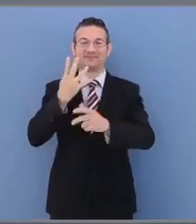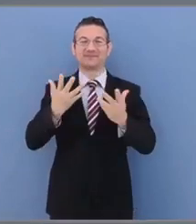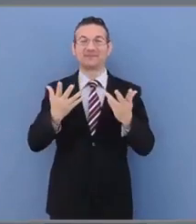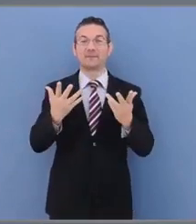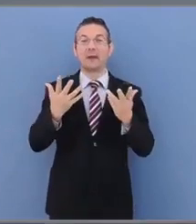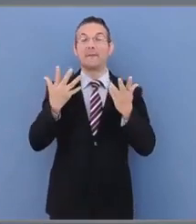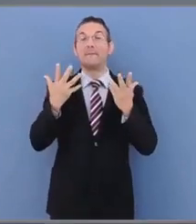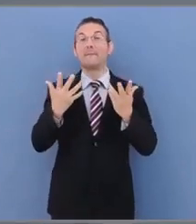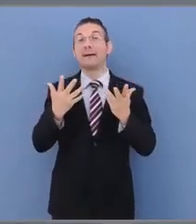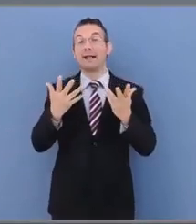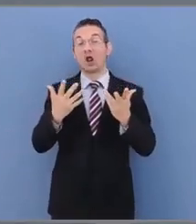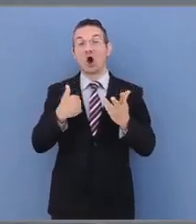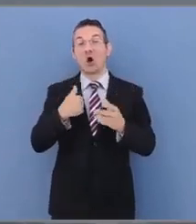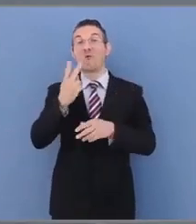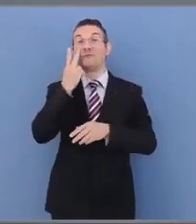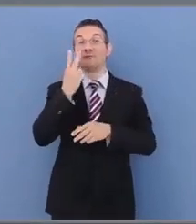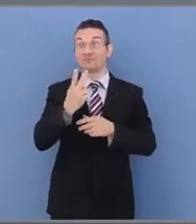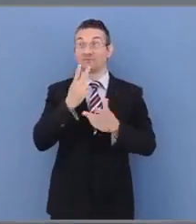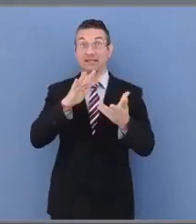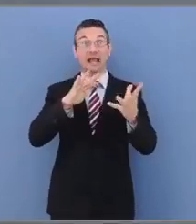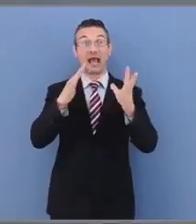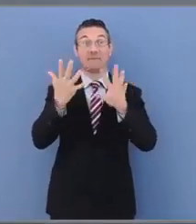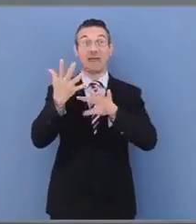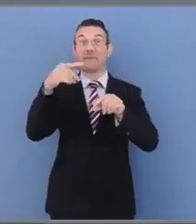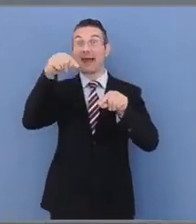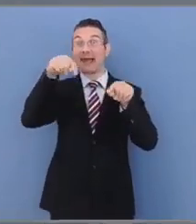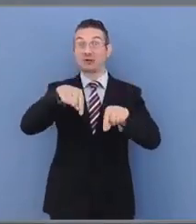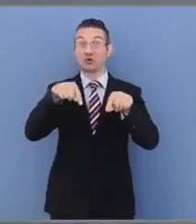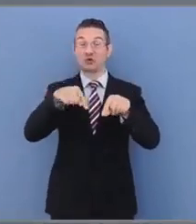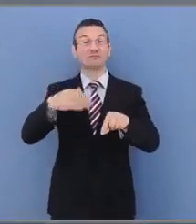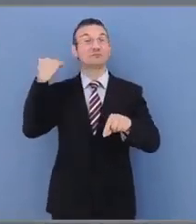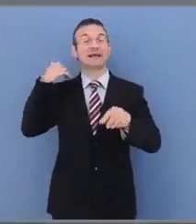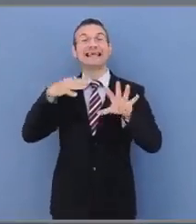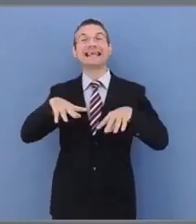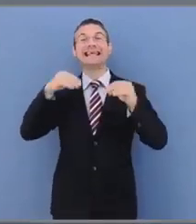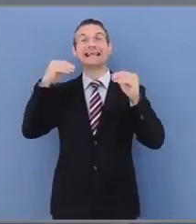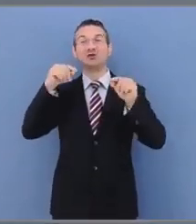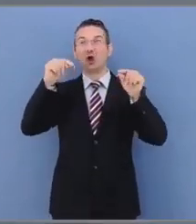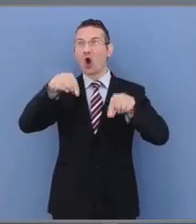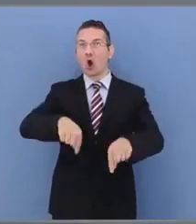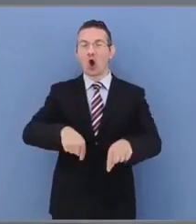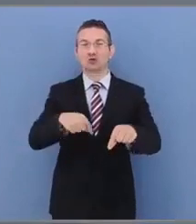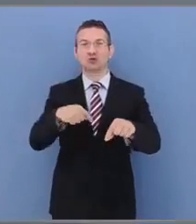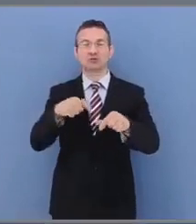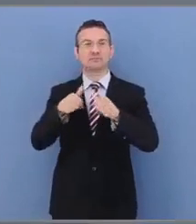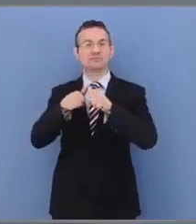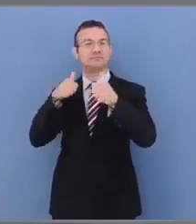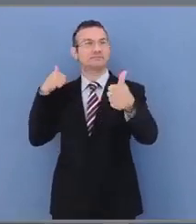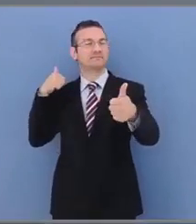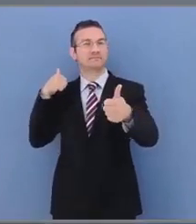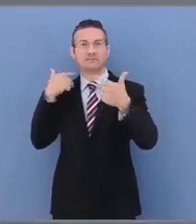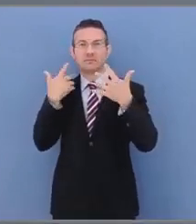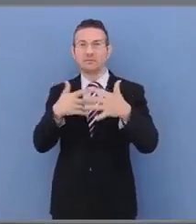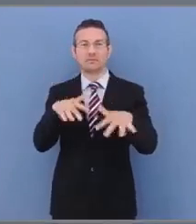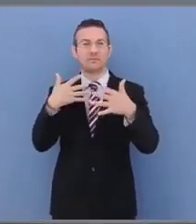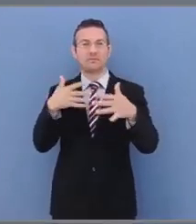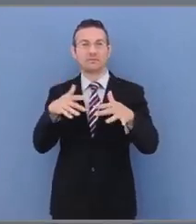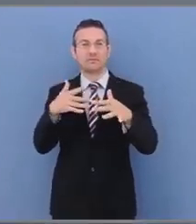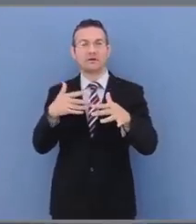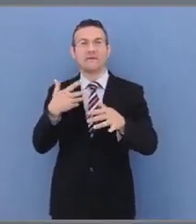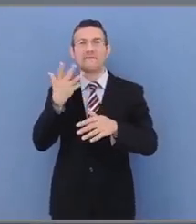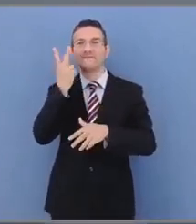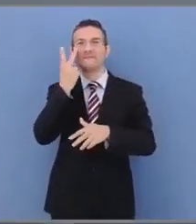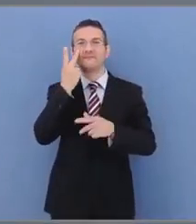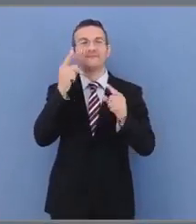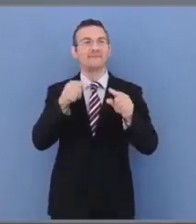Però vedere il cambiamento di qua dentro, ricordarlo com'era all'inizio ad oggi è veramente difficile. Cioè, vedere un posto comunque